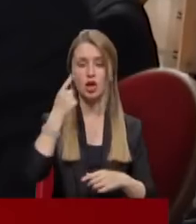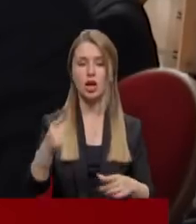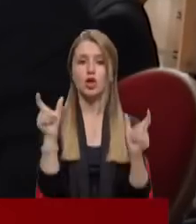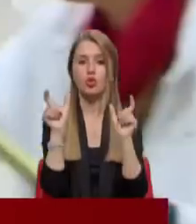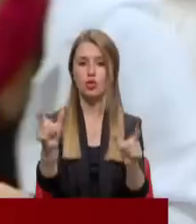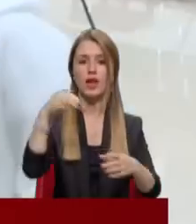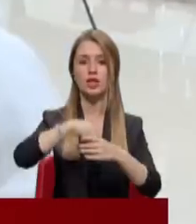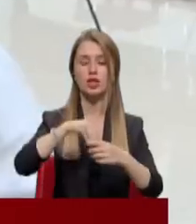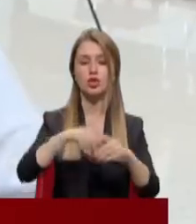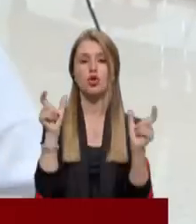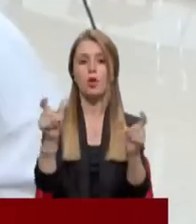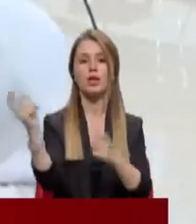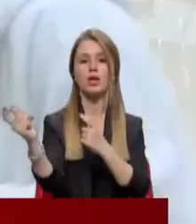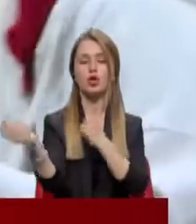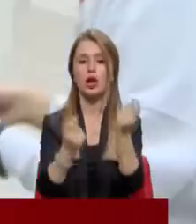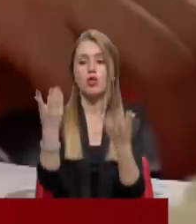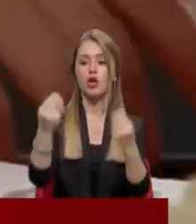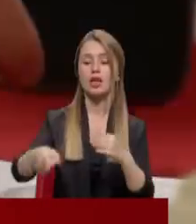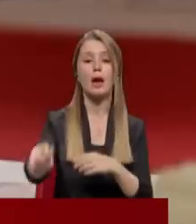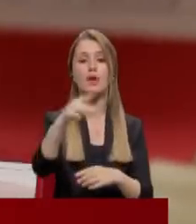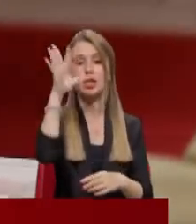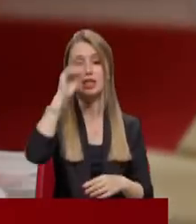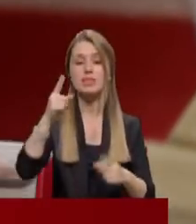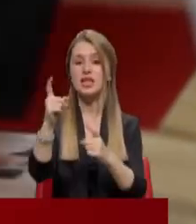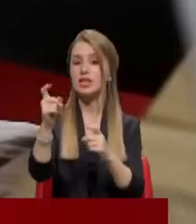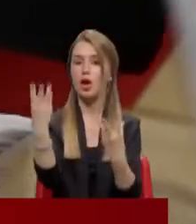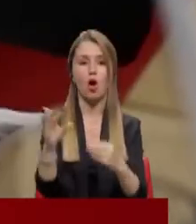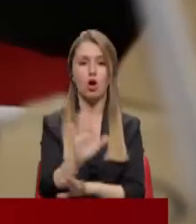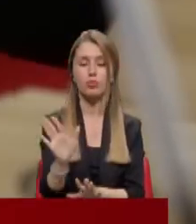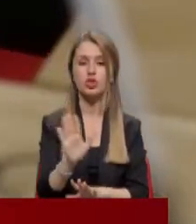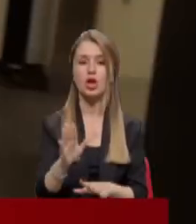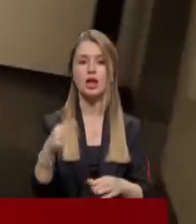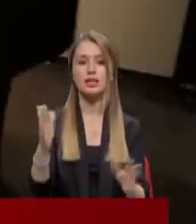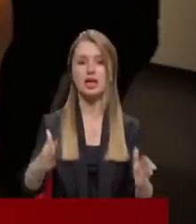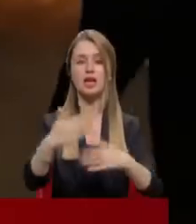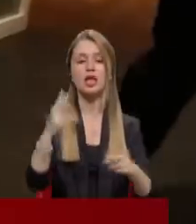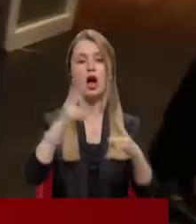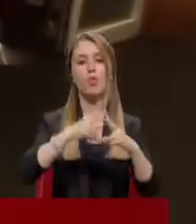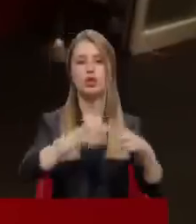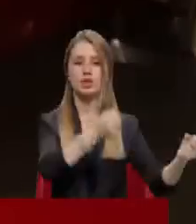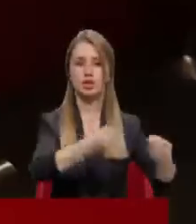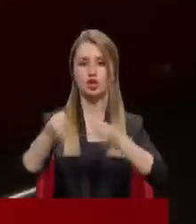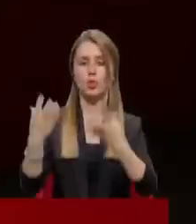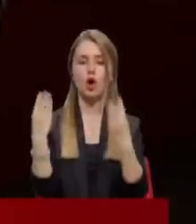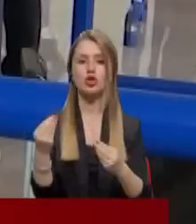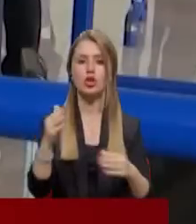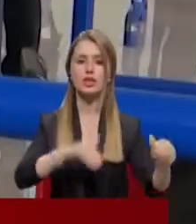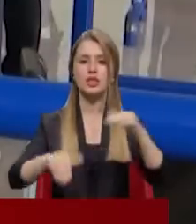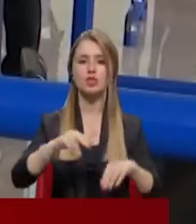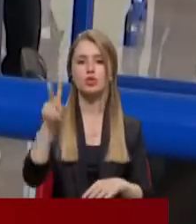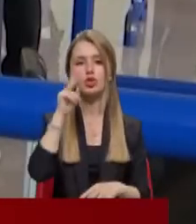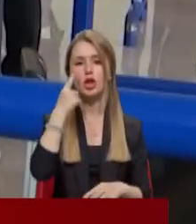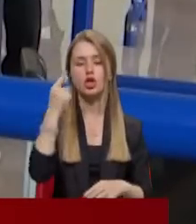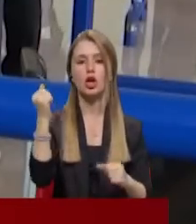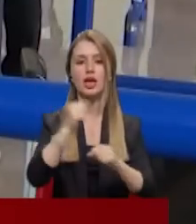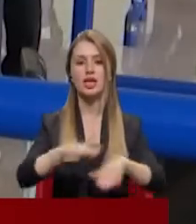ve asayişi korumakla görevli olanlar dışında kimse silah taşıyamayacak. Sandıklar polis nezaretinde taşınacak. Seçim sonuçlarına ilişkin